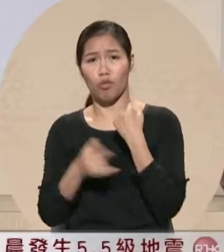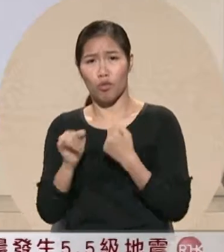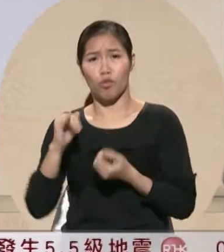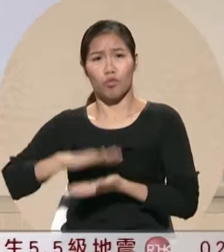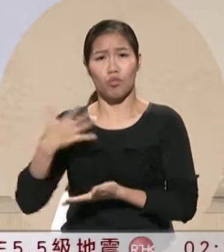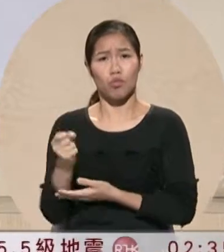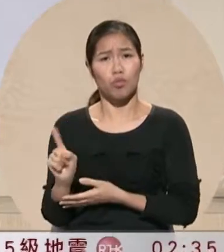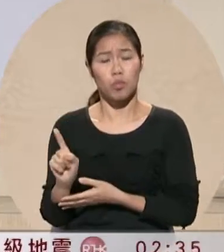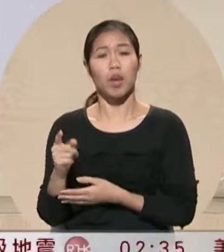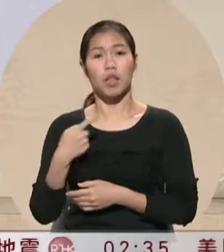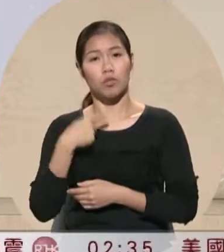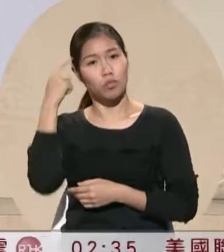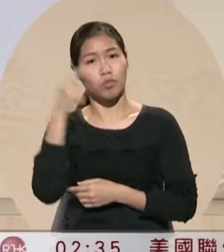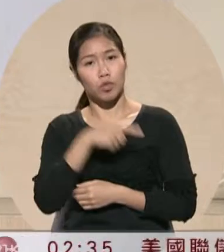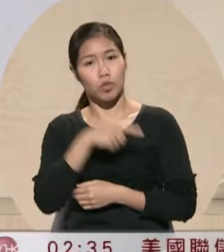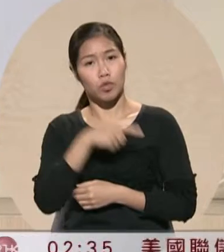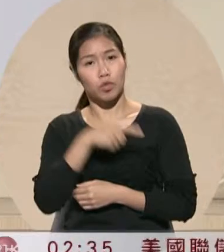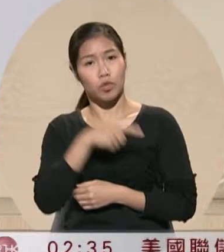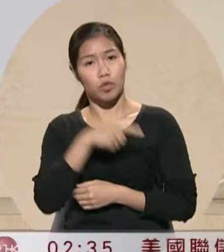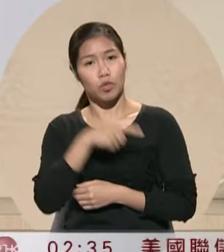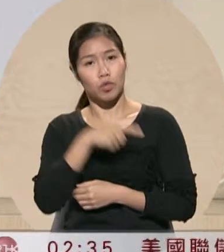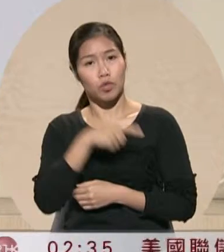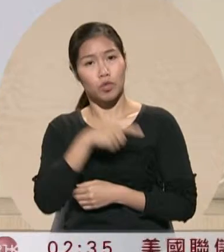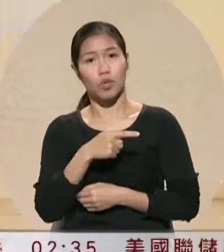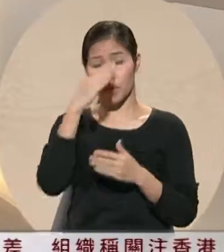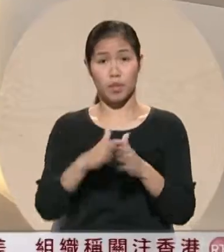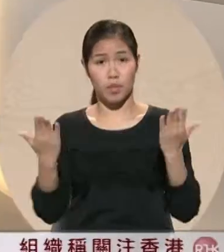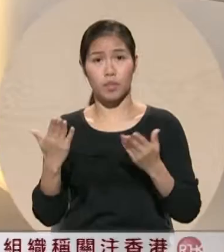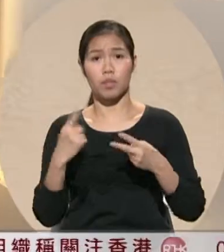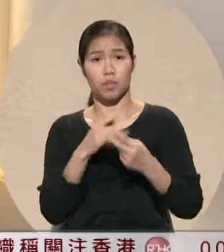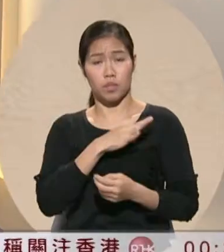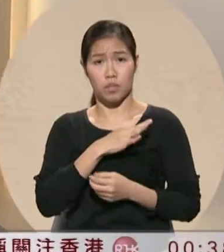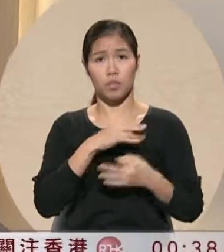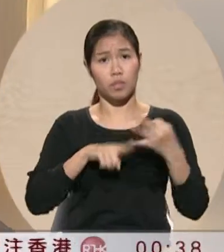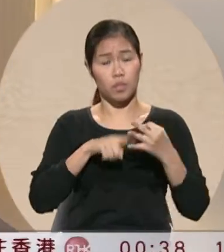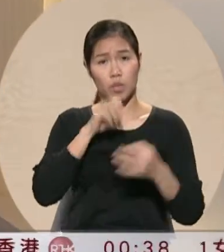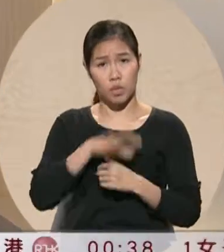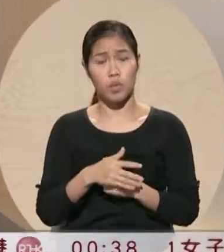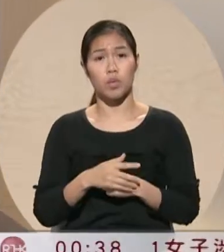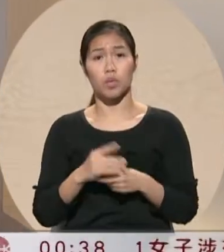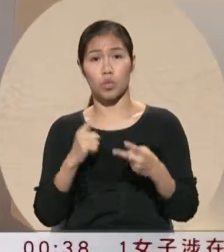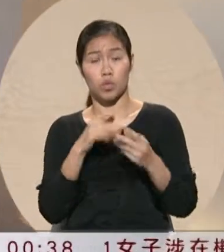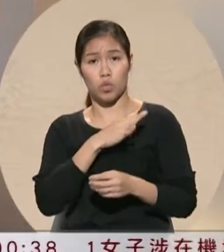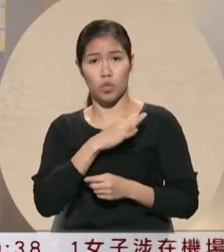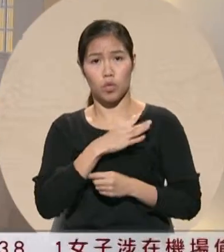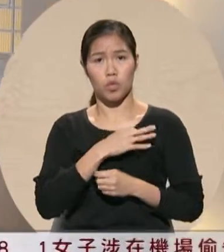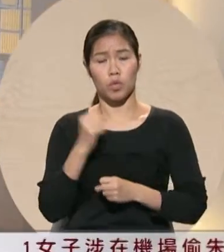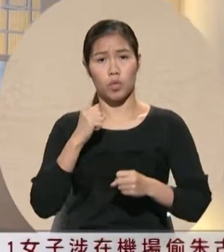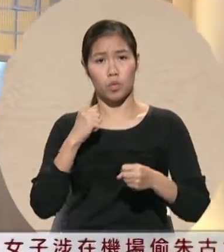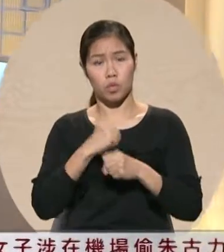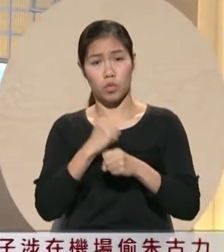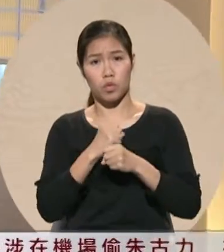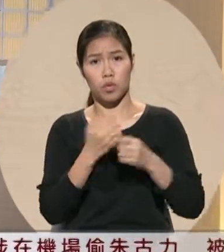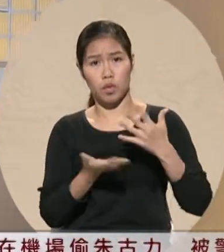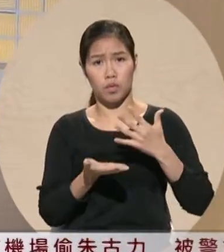慮一下華人文化傳統。 明報工會主席曾錦文說，工會決定啟動工業行動的相